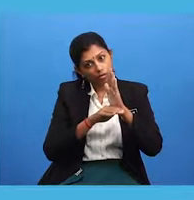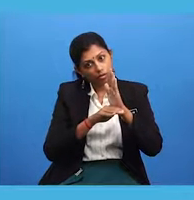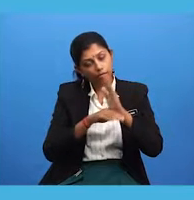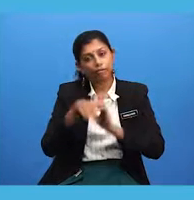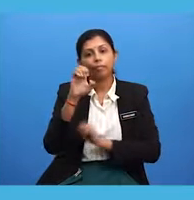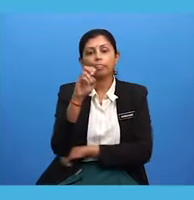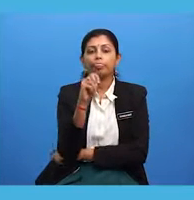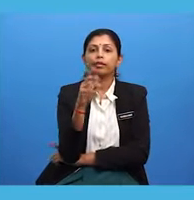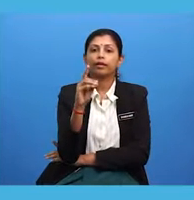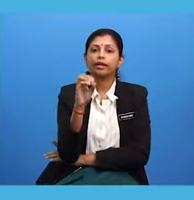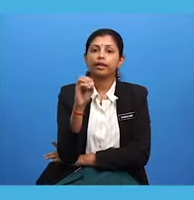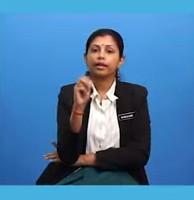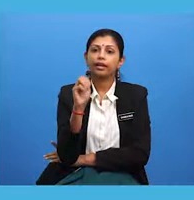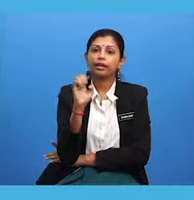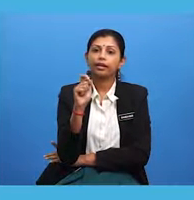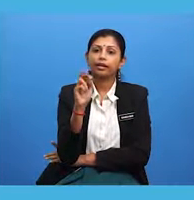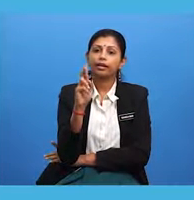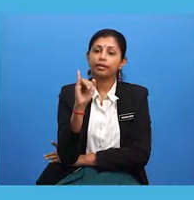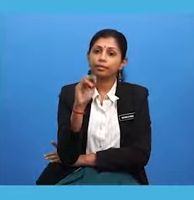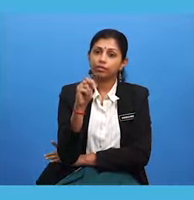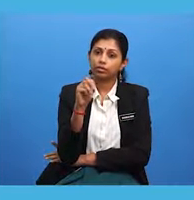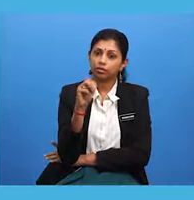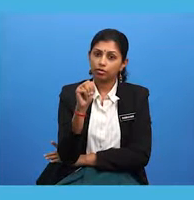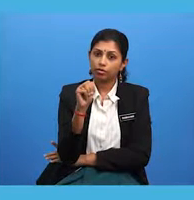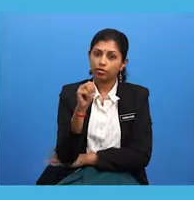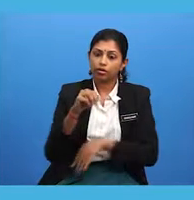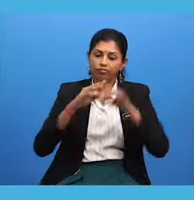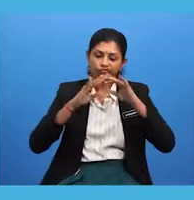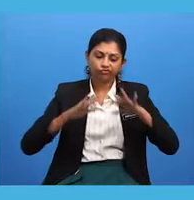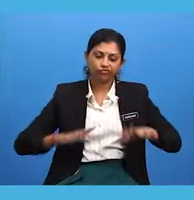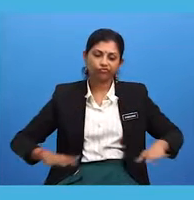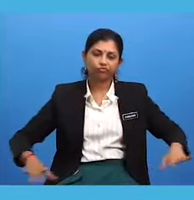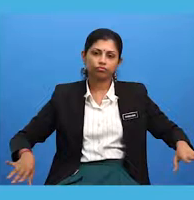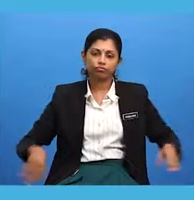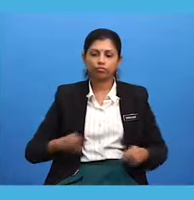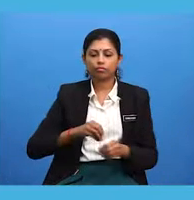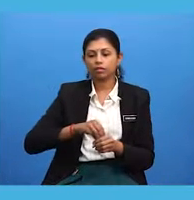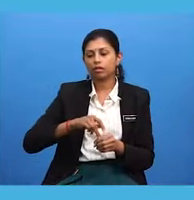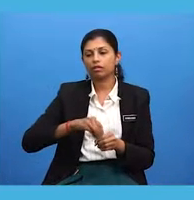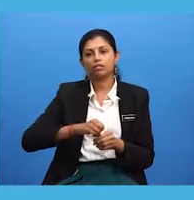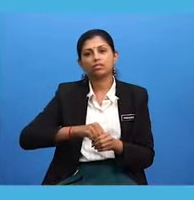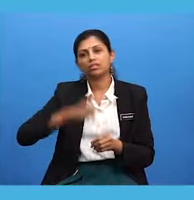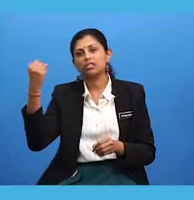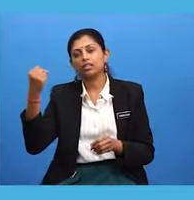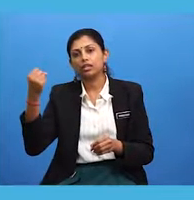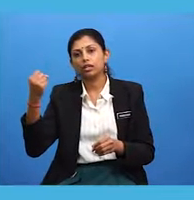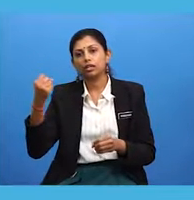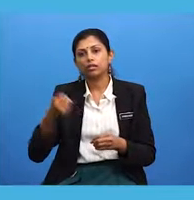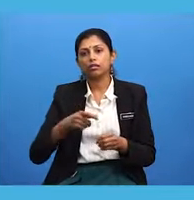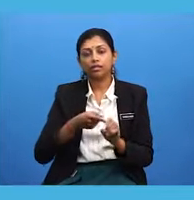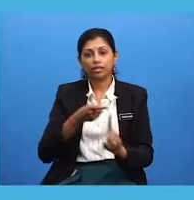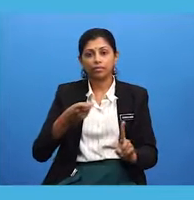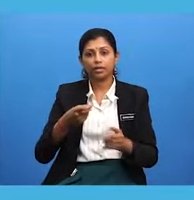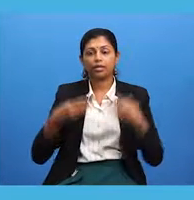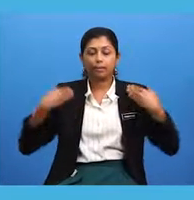Endometrium akan terluruh dan disingkirkan daripada badan sebagai